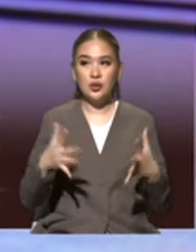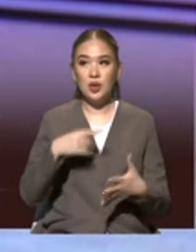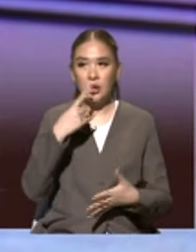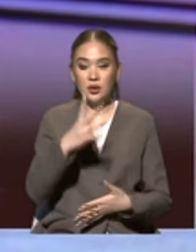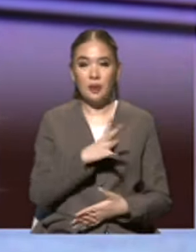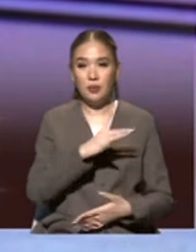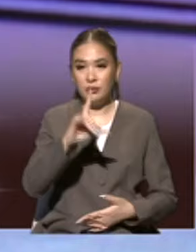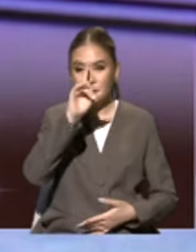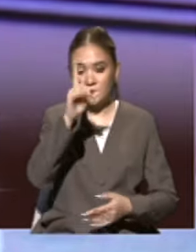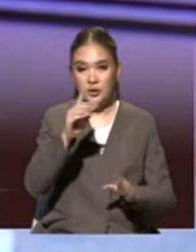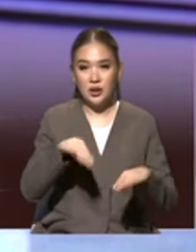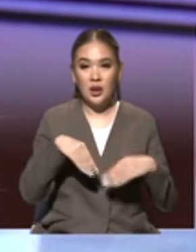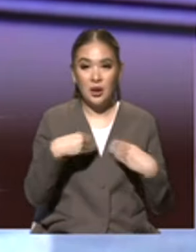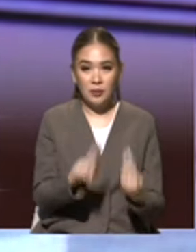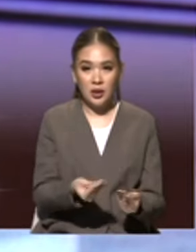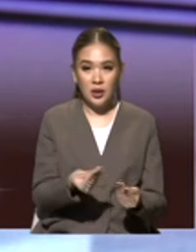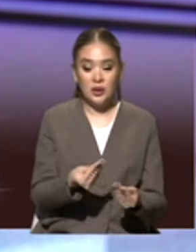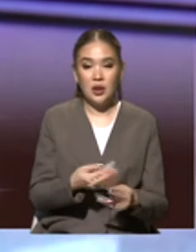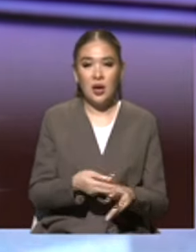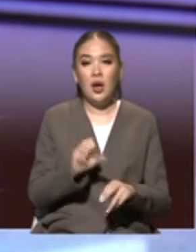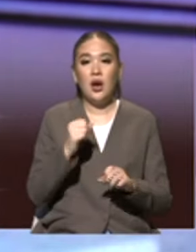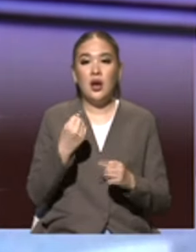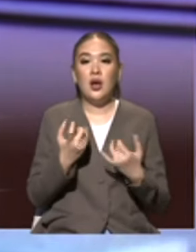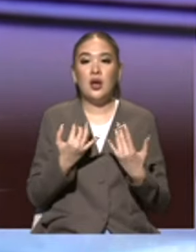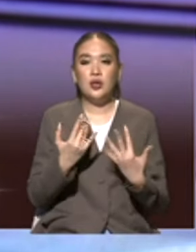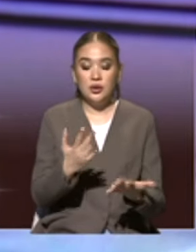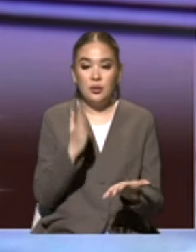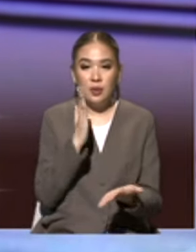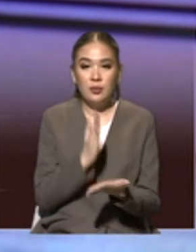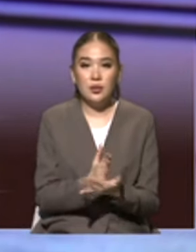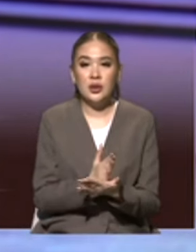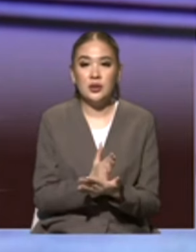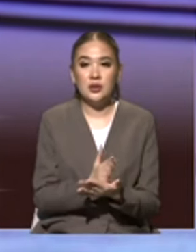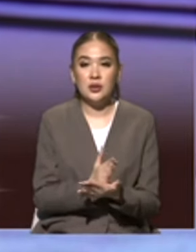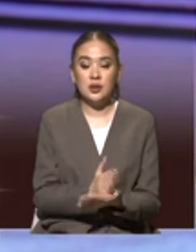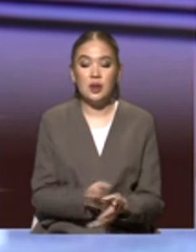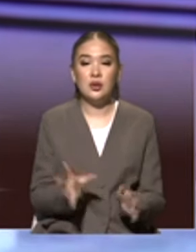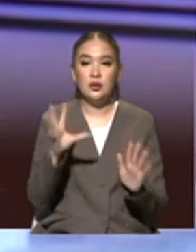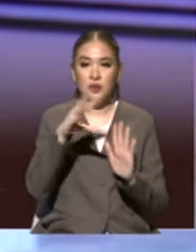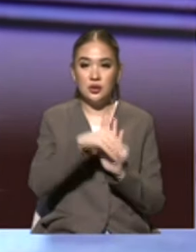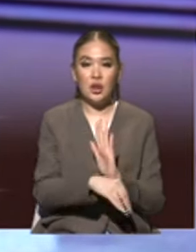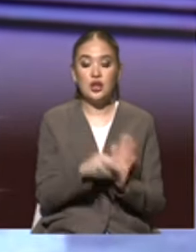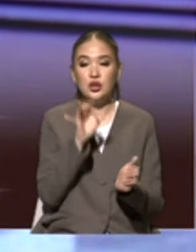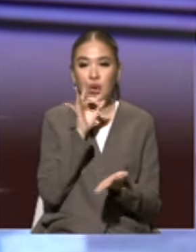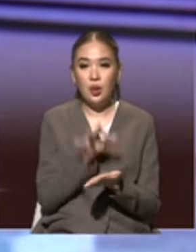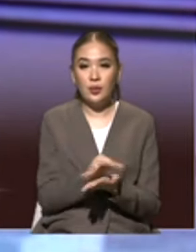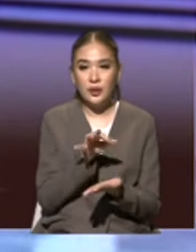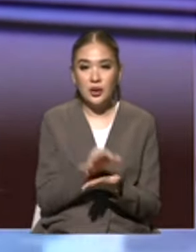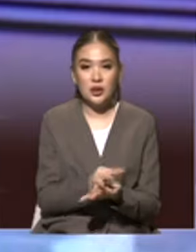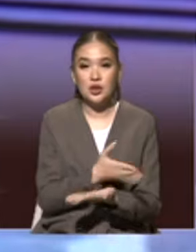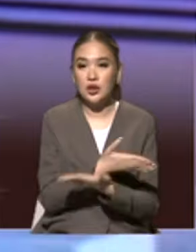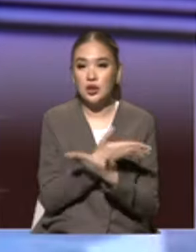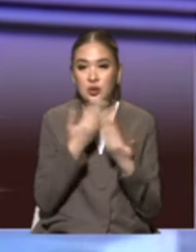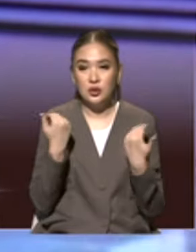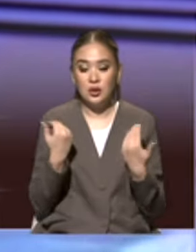бір жылға ғана беріледі ары еткен кезде. Ал қаншама үрдістер бар, мысалға ол жерде жауапкершілік болмайды да, мысалға тапсырыс алып